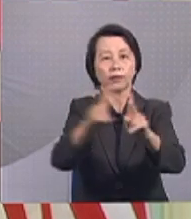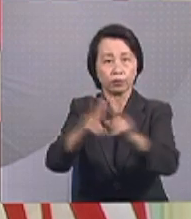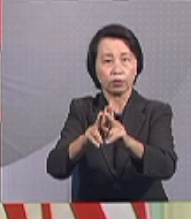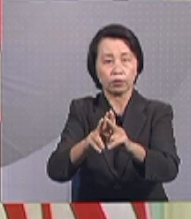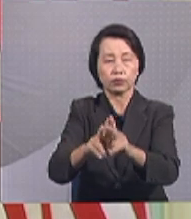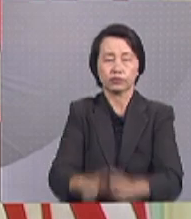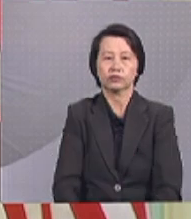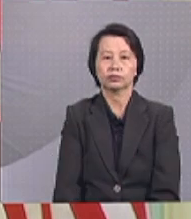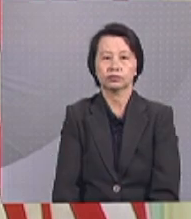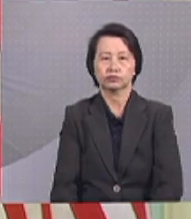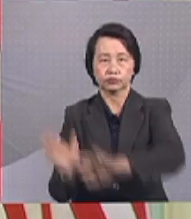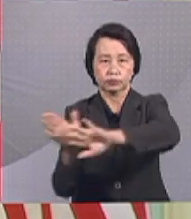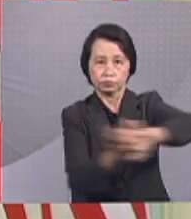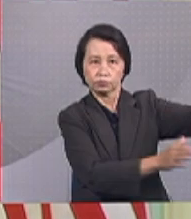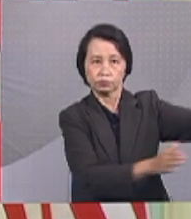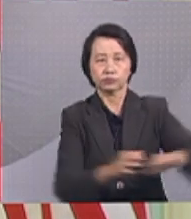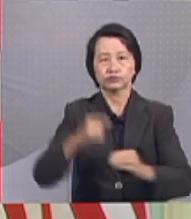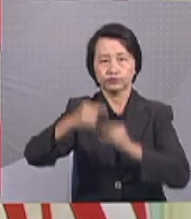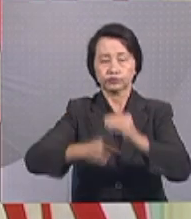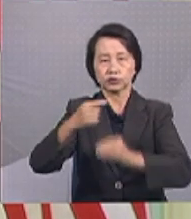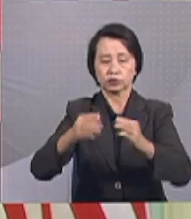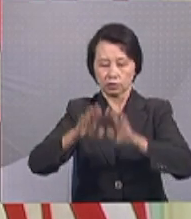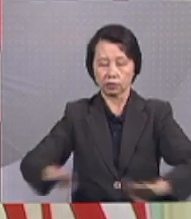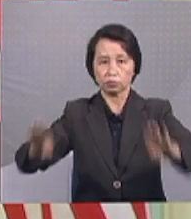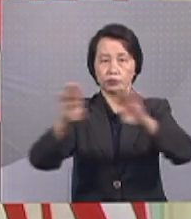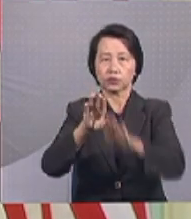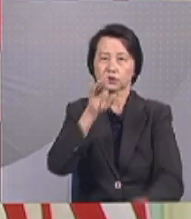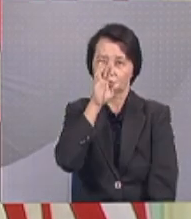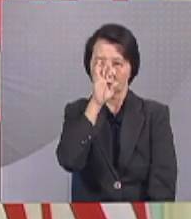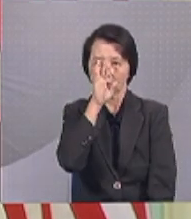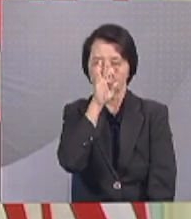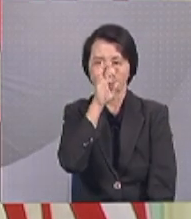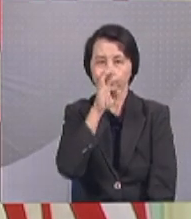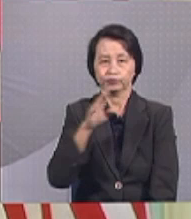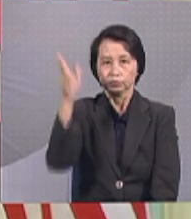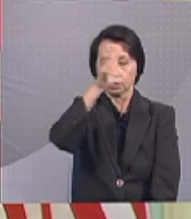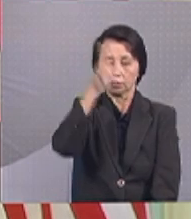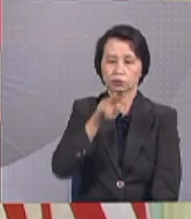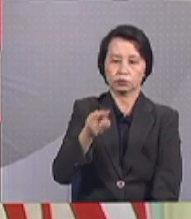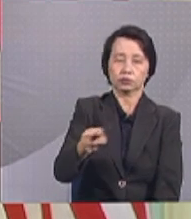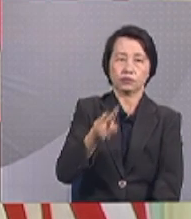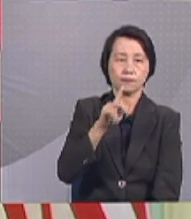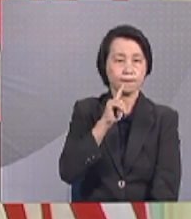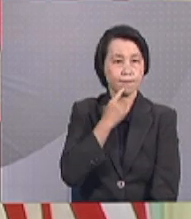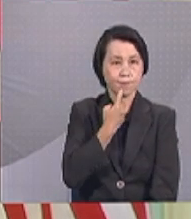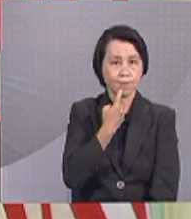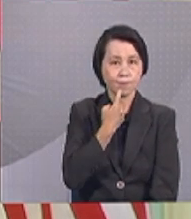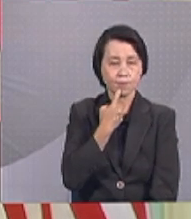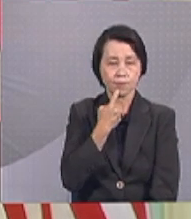Mengenai berita palsu, seperti yang saya katakan bahawa kerajaan memandang serius